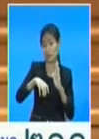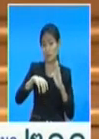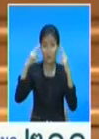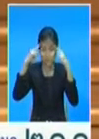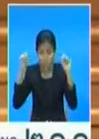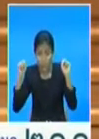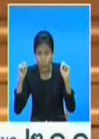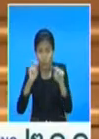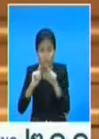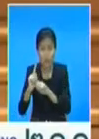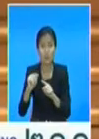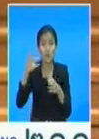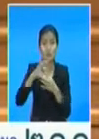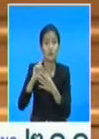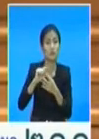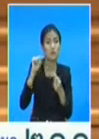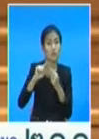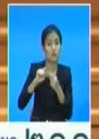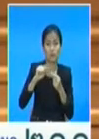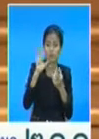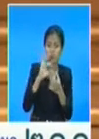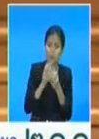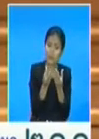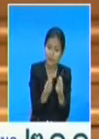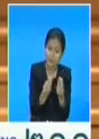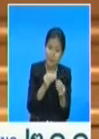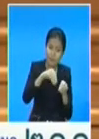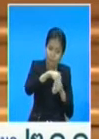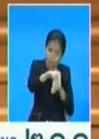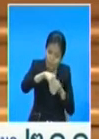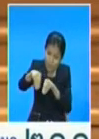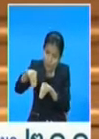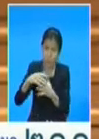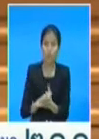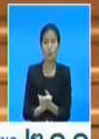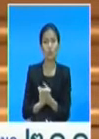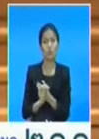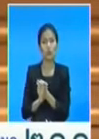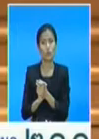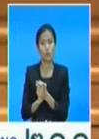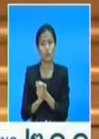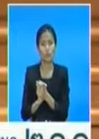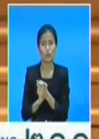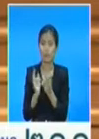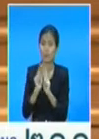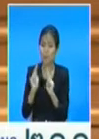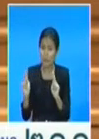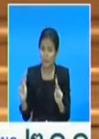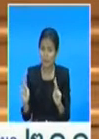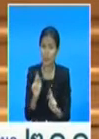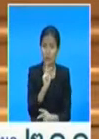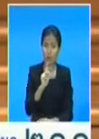กไม่ว่าจะเป็นเรื่องของคณะกรรมการตามข้อ5นะครับคณะกรรมการกม